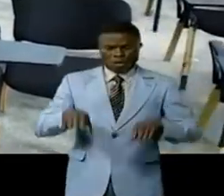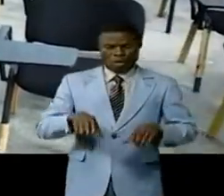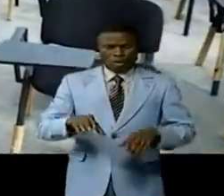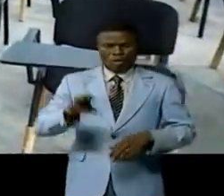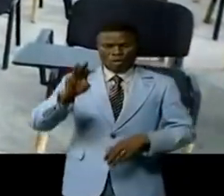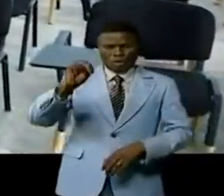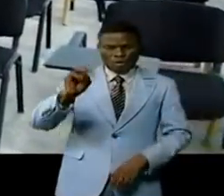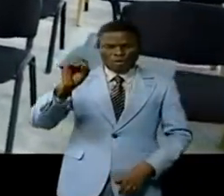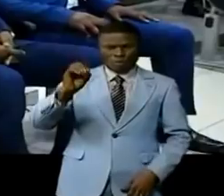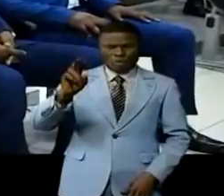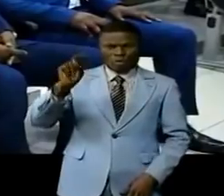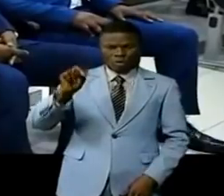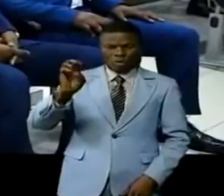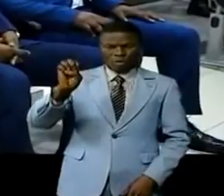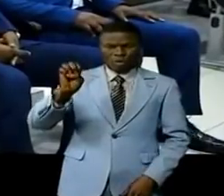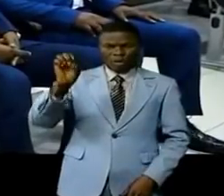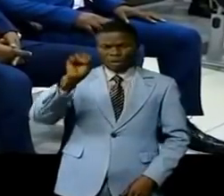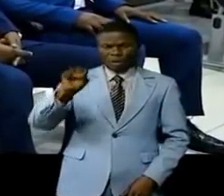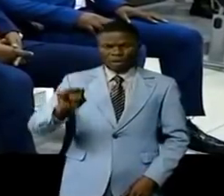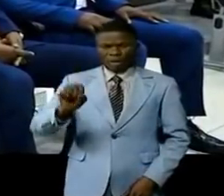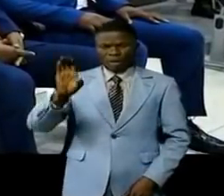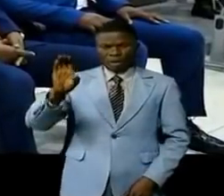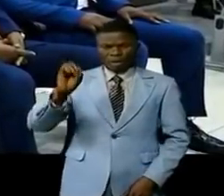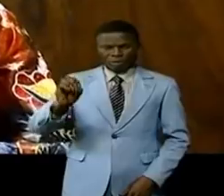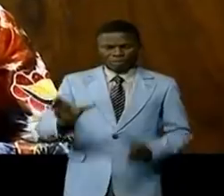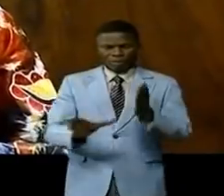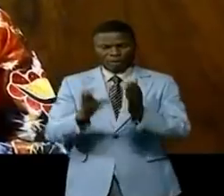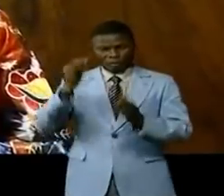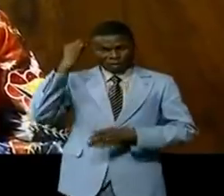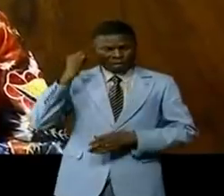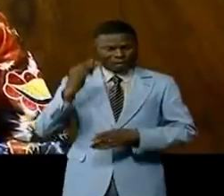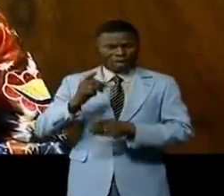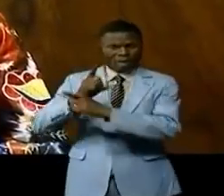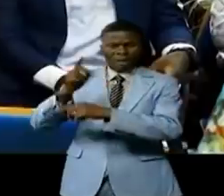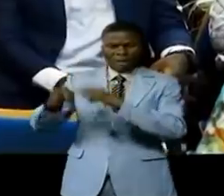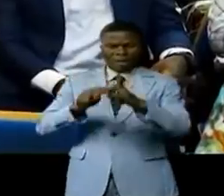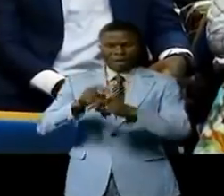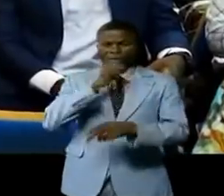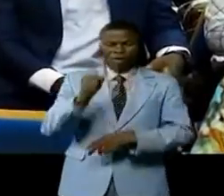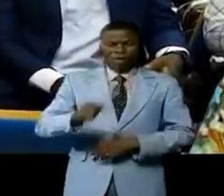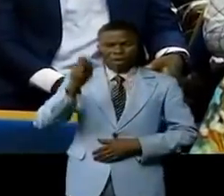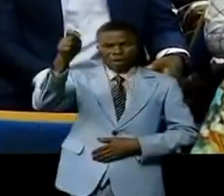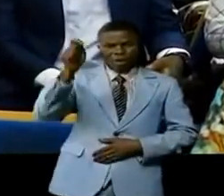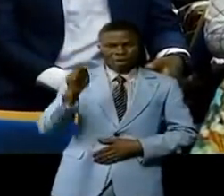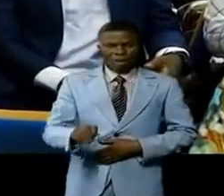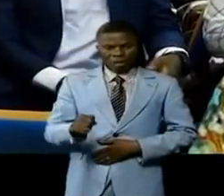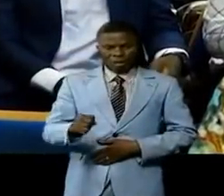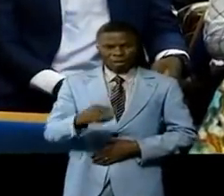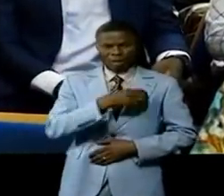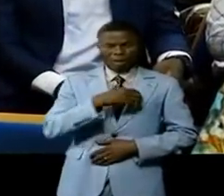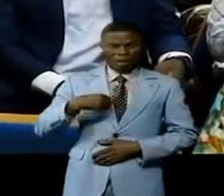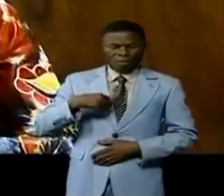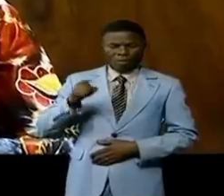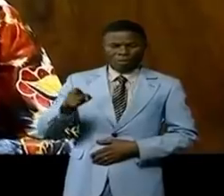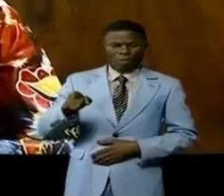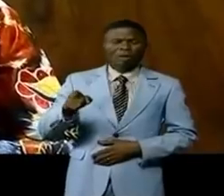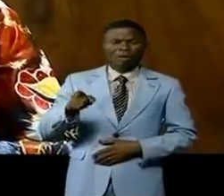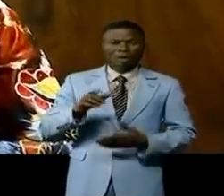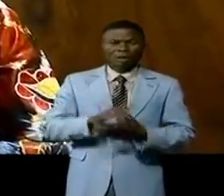MONUSCO. Une cérémonie présidée par la vice-ministre de la Défense nationale et ancien combattant Séraphine